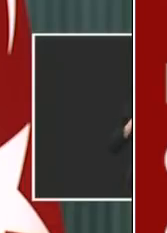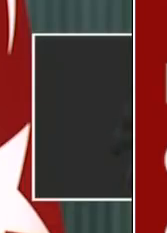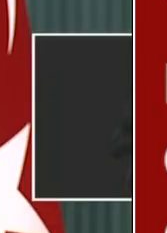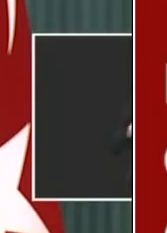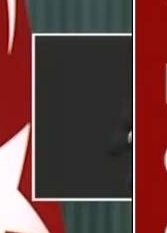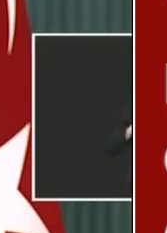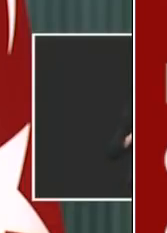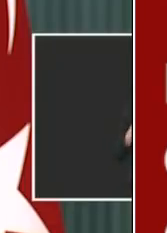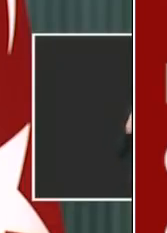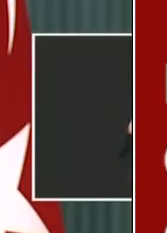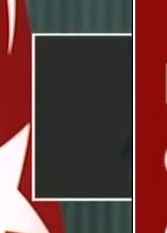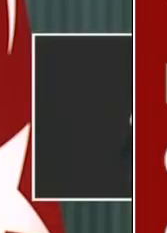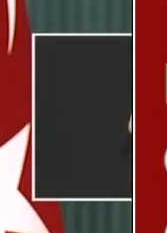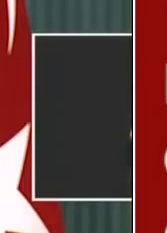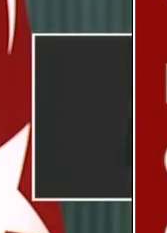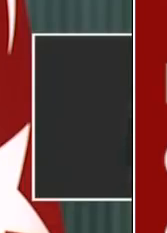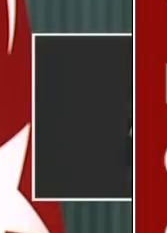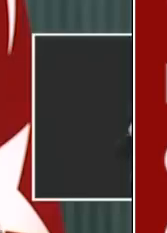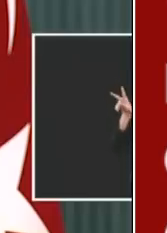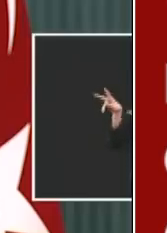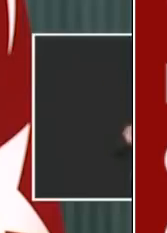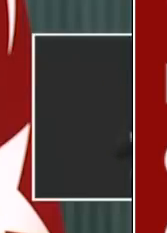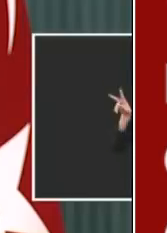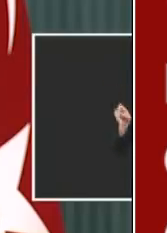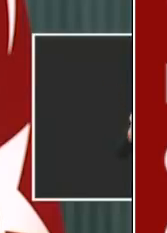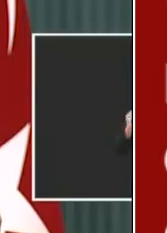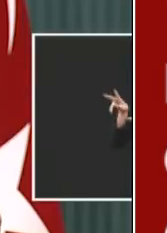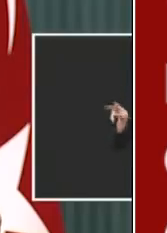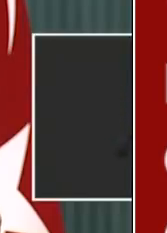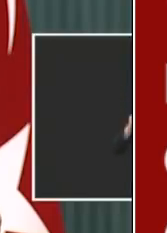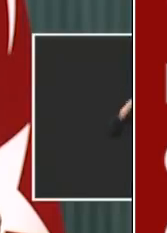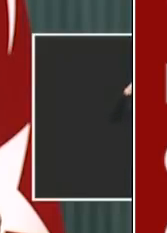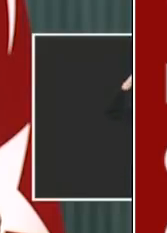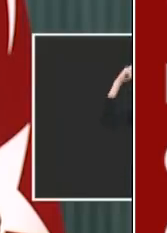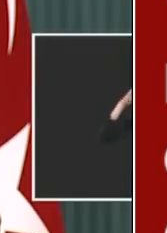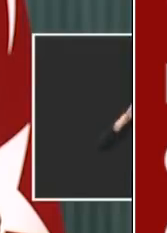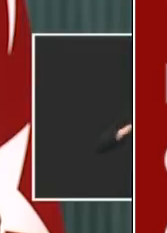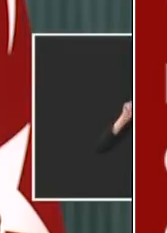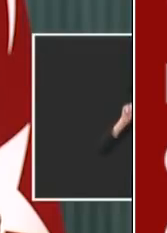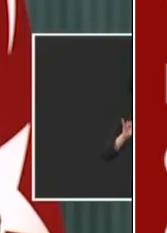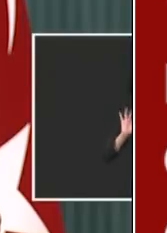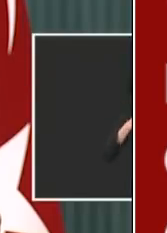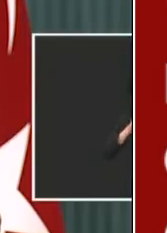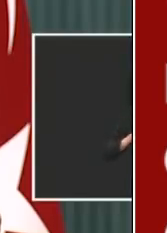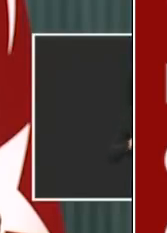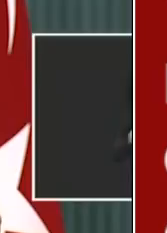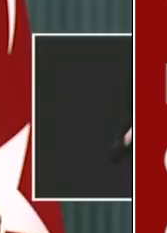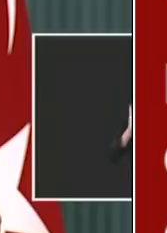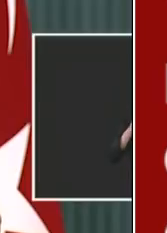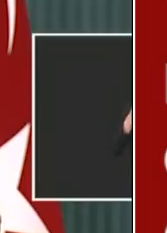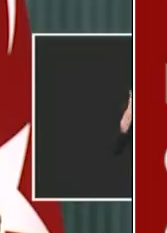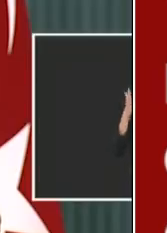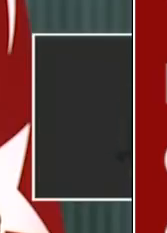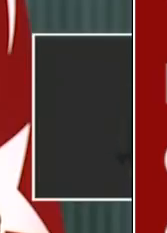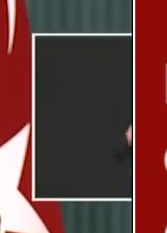ettiğimiz tek şey odası ömürdür bu sömürü emek üzerinden yapılsa da karşıyız mal